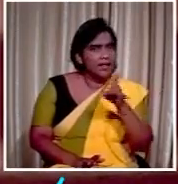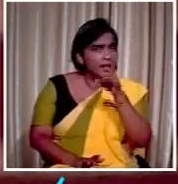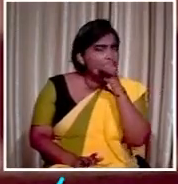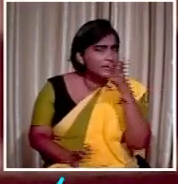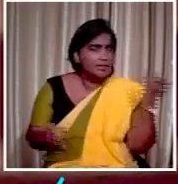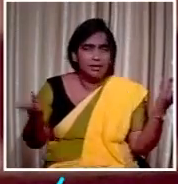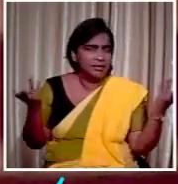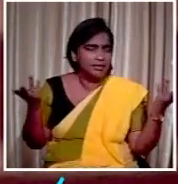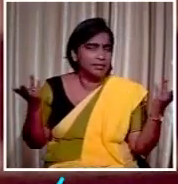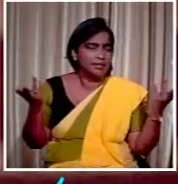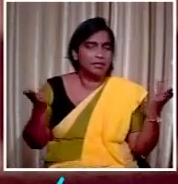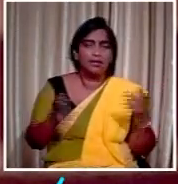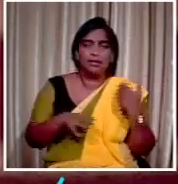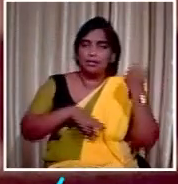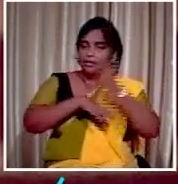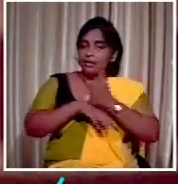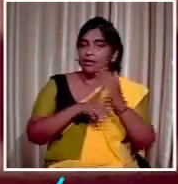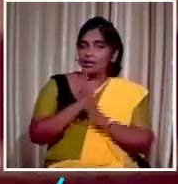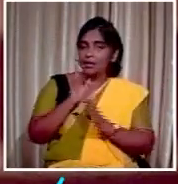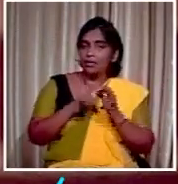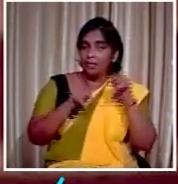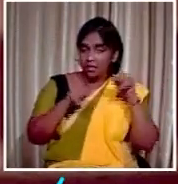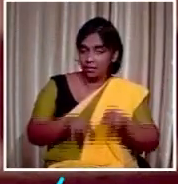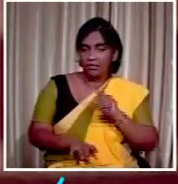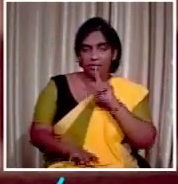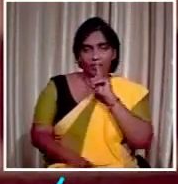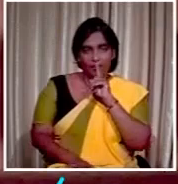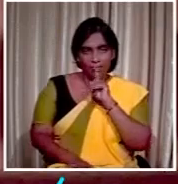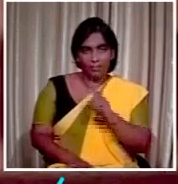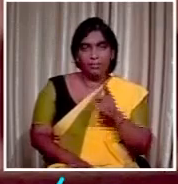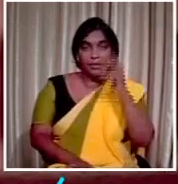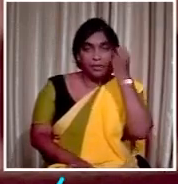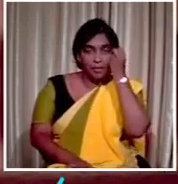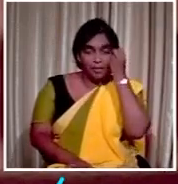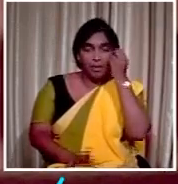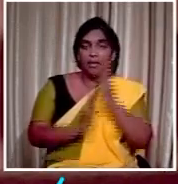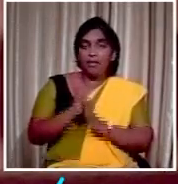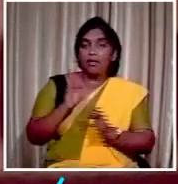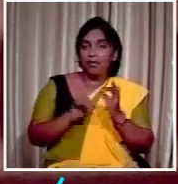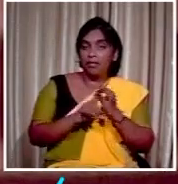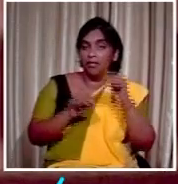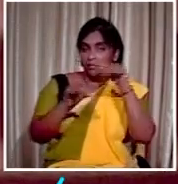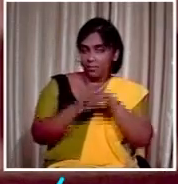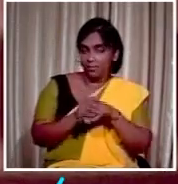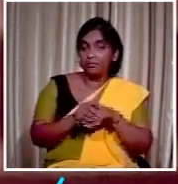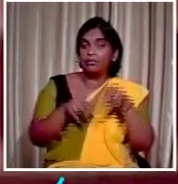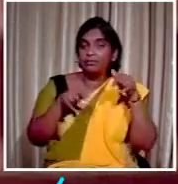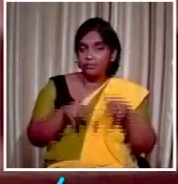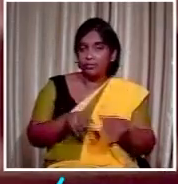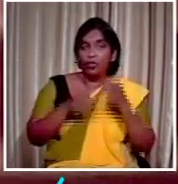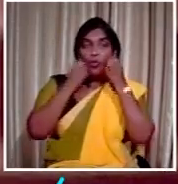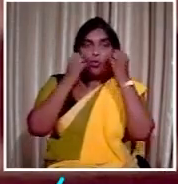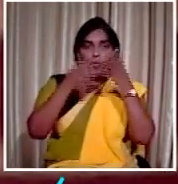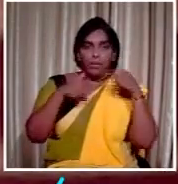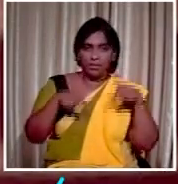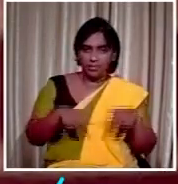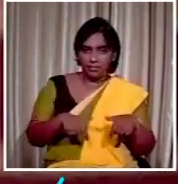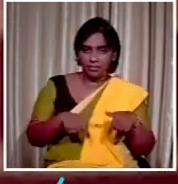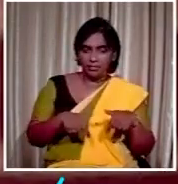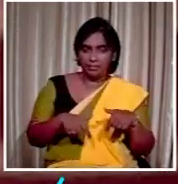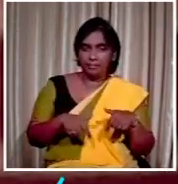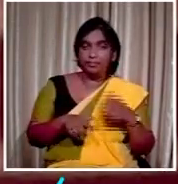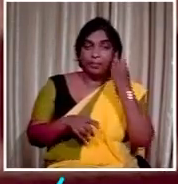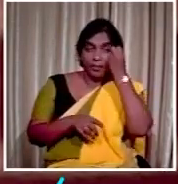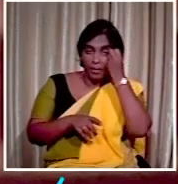ලැජ්ජාවක් නැද්ද ගරු මුලසින ඔබ මන්ත්‍රීතුමා අද මතක් කරනවා මංගල සමරවීර මැතිතුමා හිටියානම් අද ඔහුගේ උපන්දිනේ